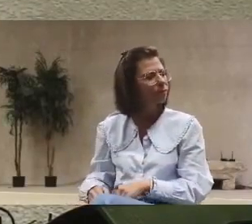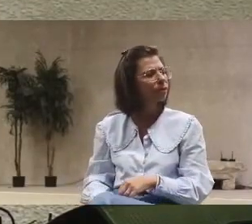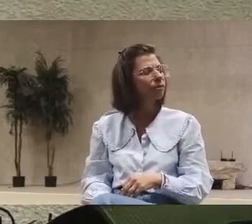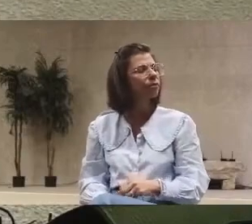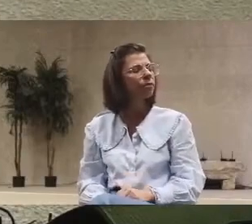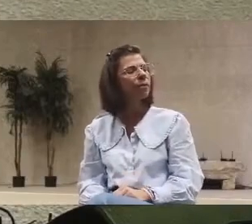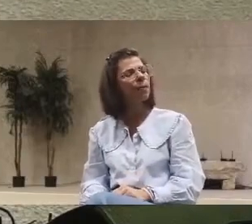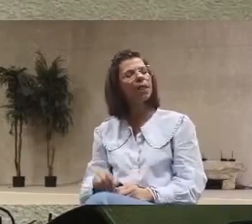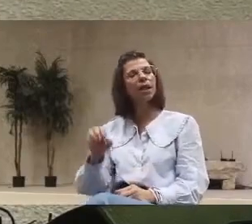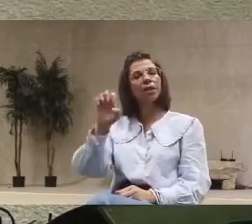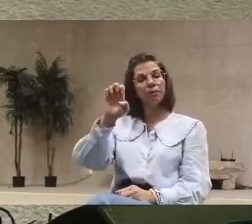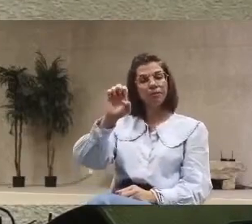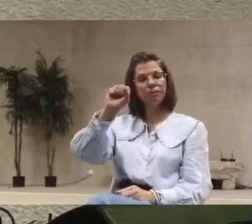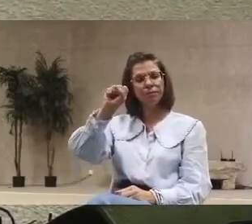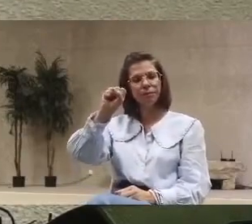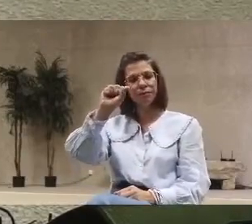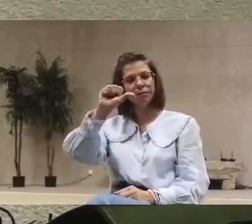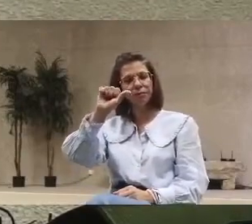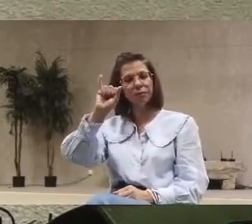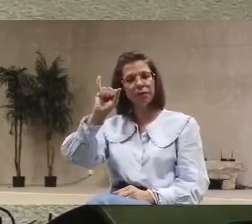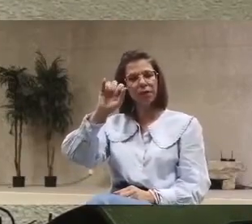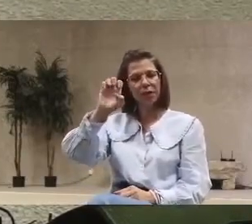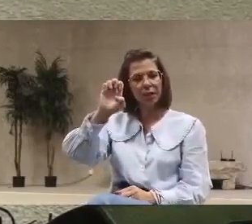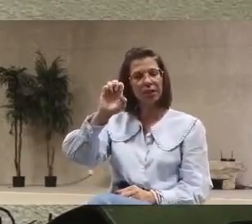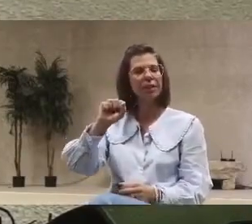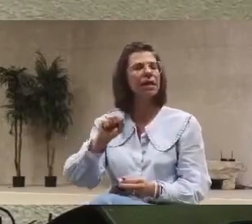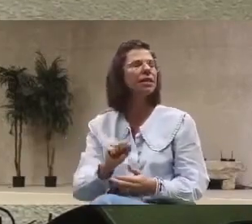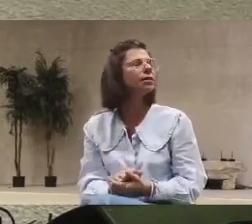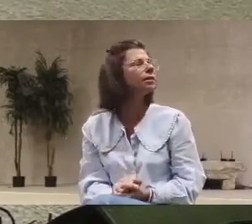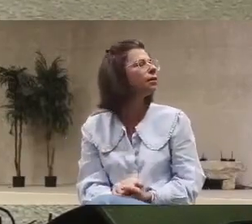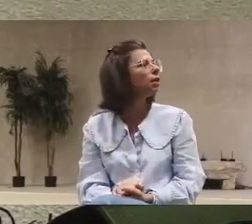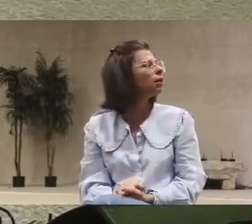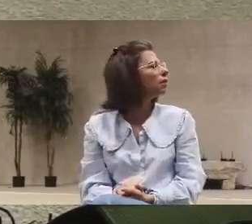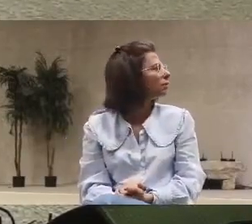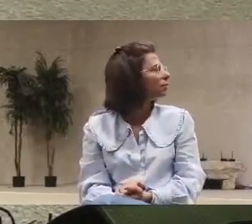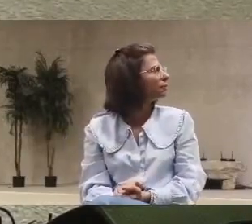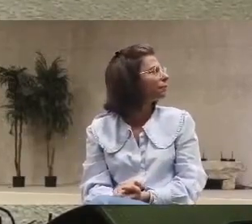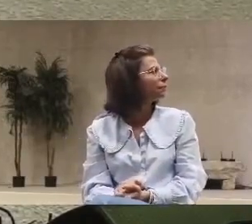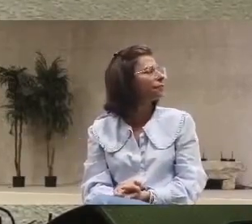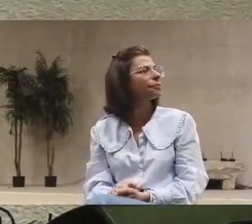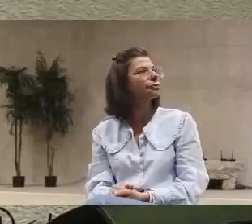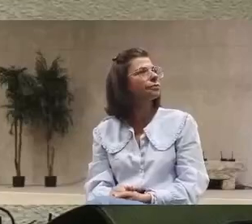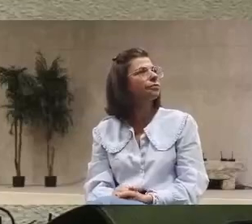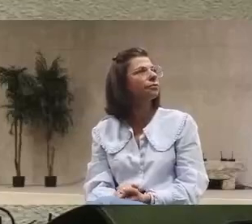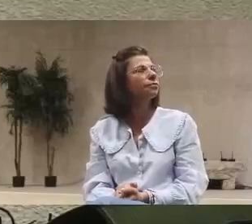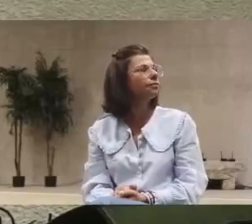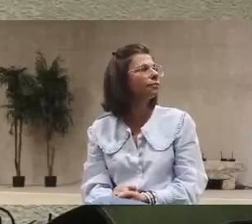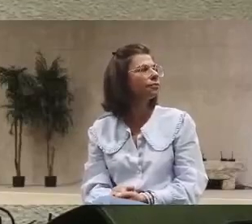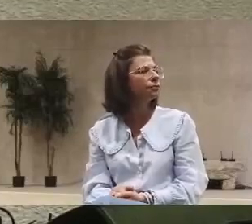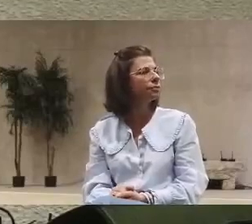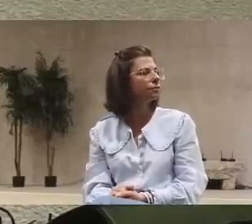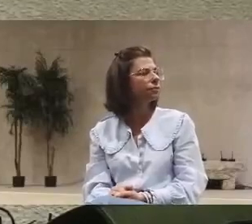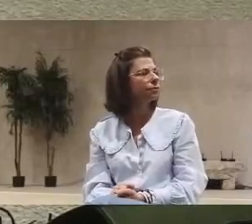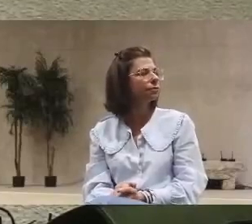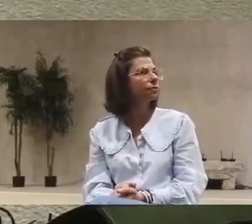concernant de Jésus, oui, sur qui repose l'esprit de sagesse, d'intelligence, de connaissance, de conseil, etc.